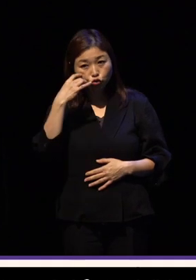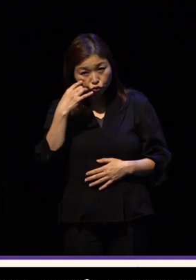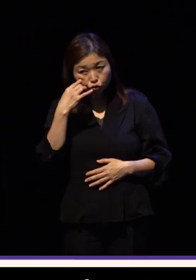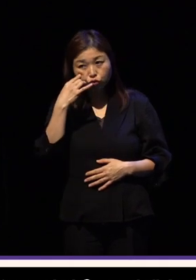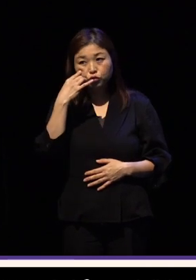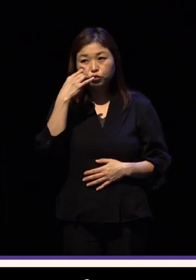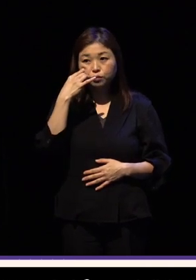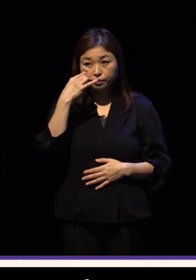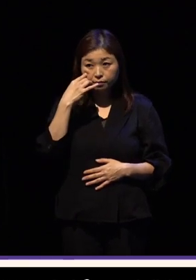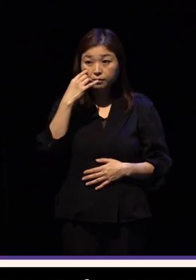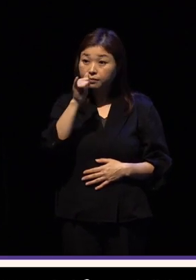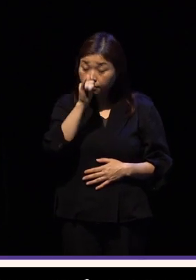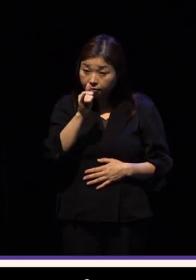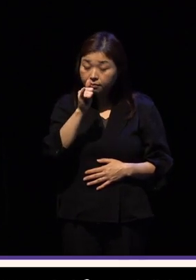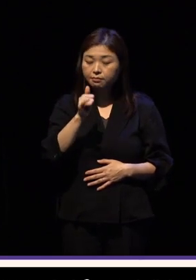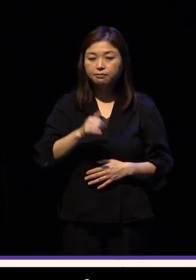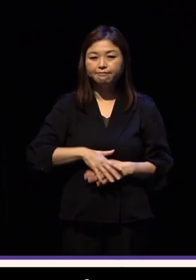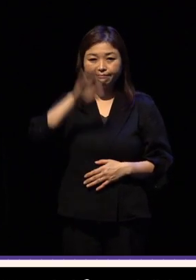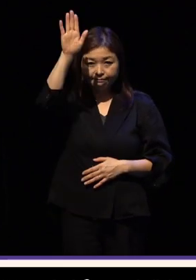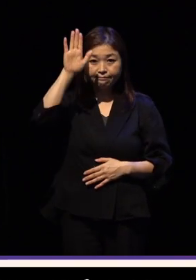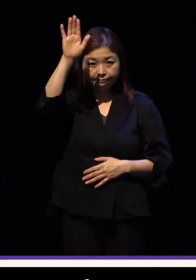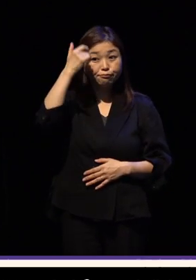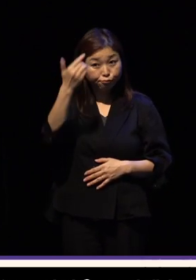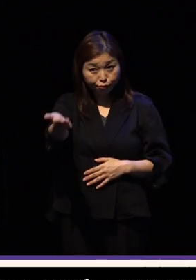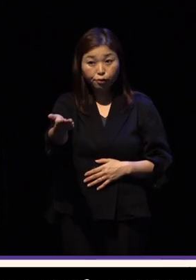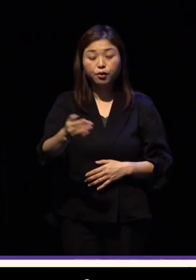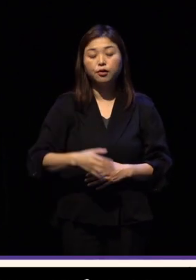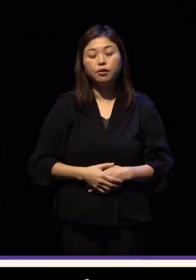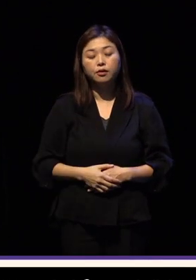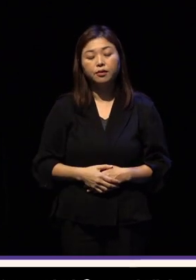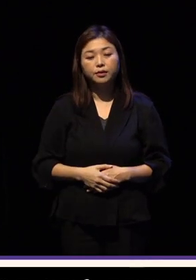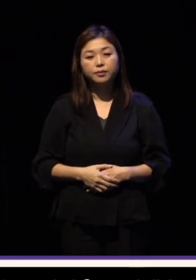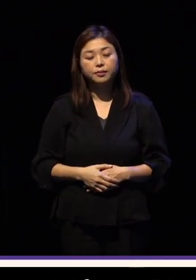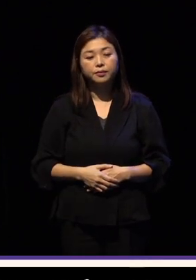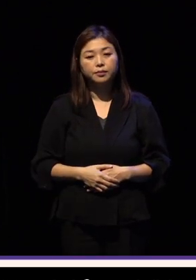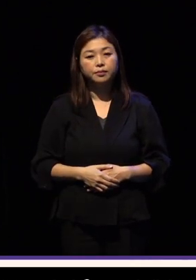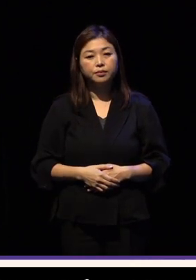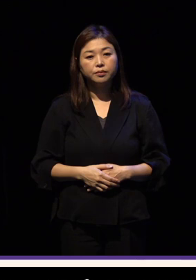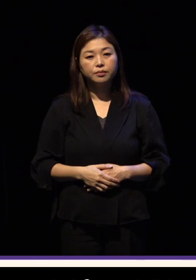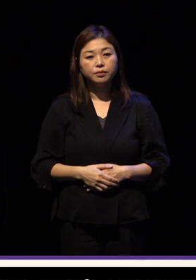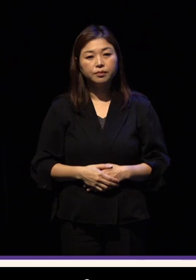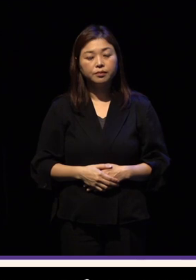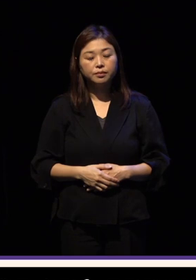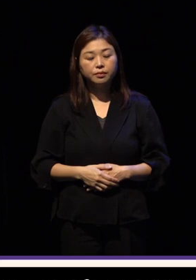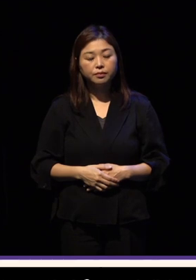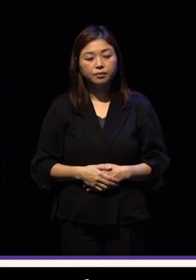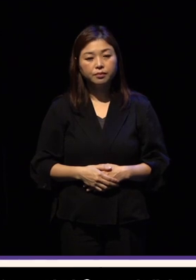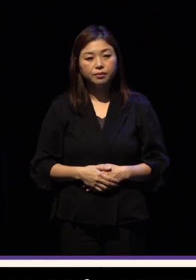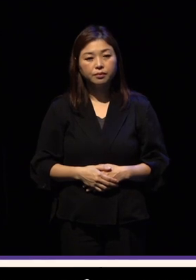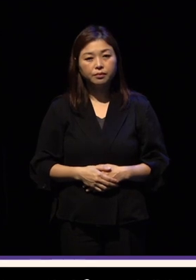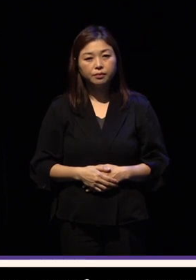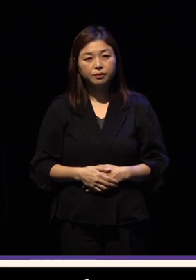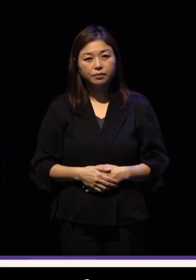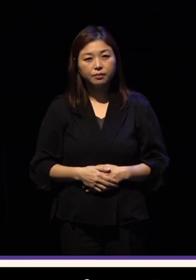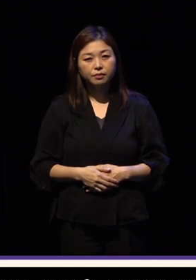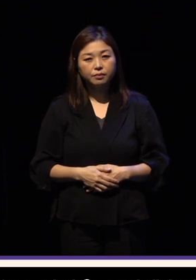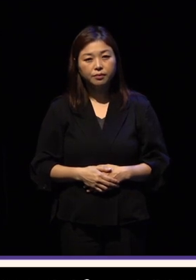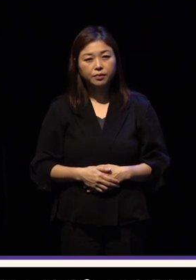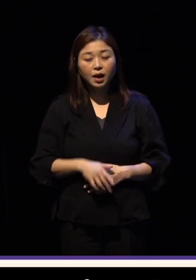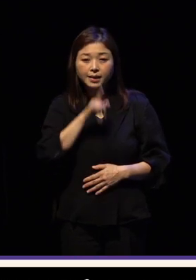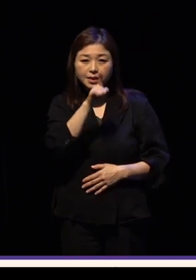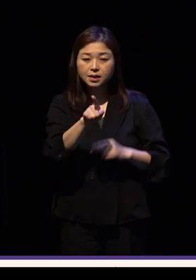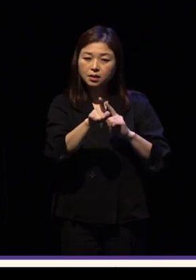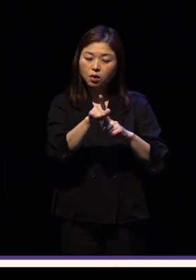것 적극적으로 의사개진 해주시고요. 그리고 또 그 공모 기간이